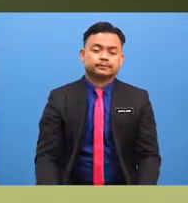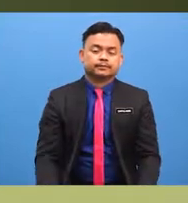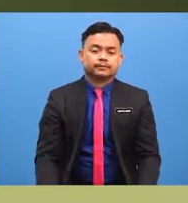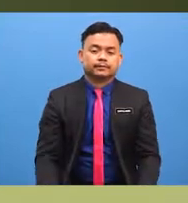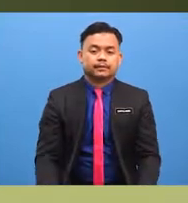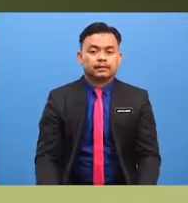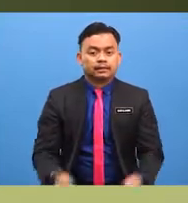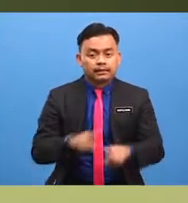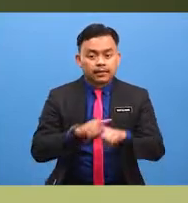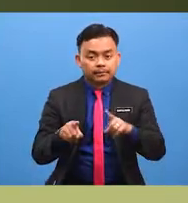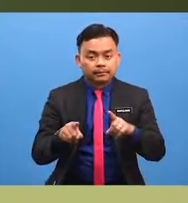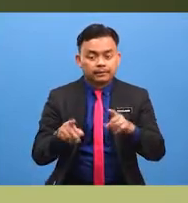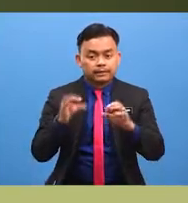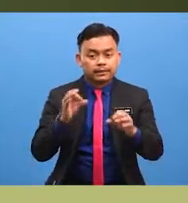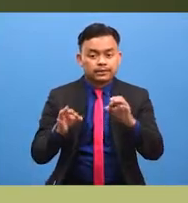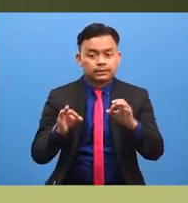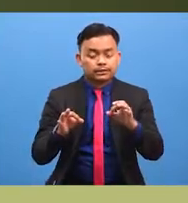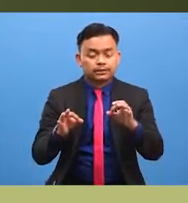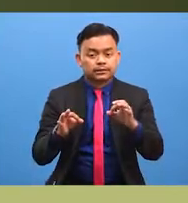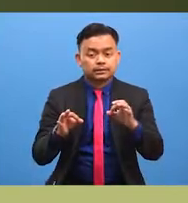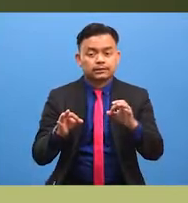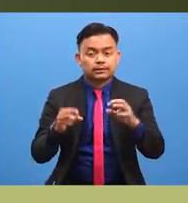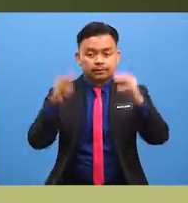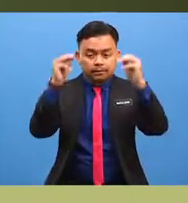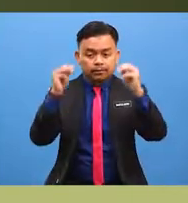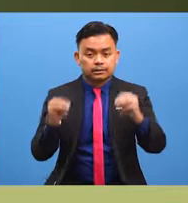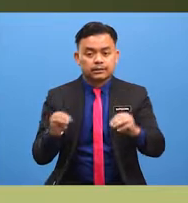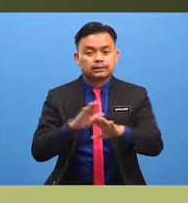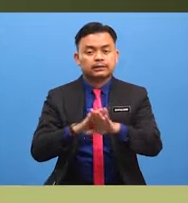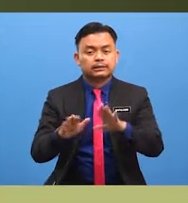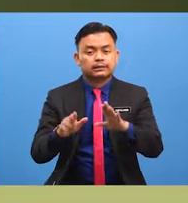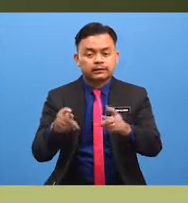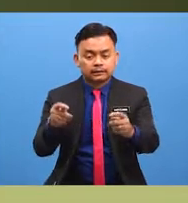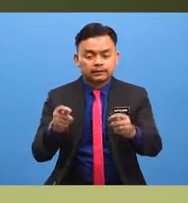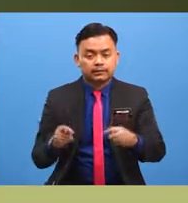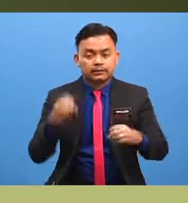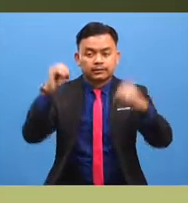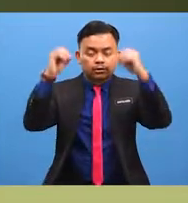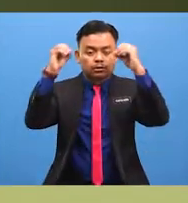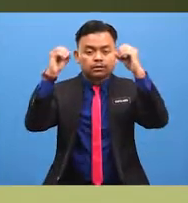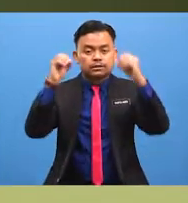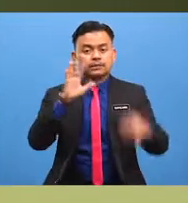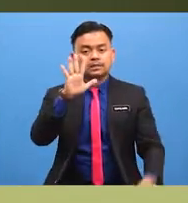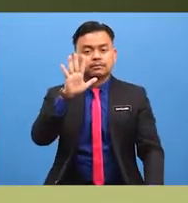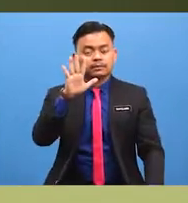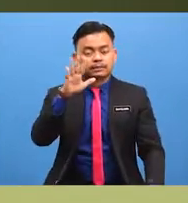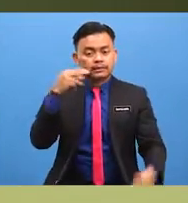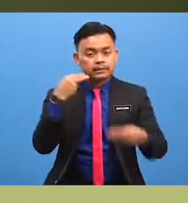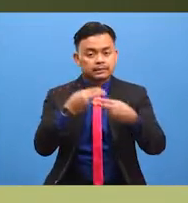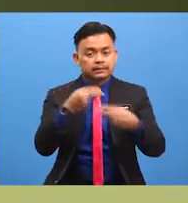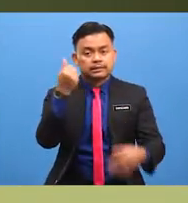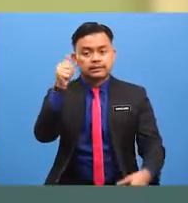tidak menerima oksigen dalam masa 5 ke 10 minit, otak manusia akan